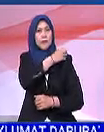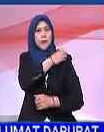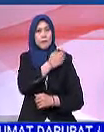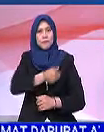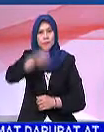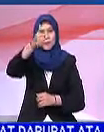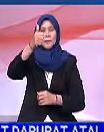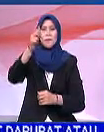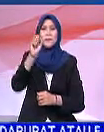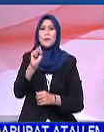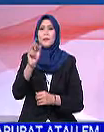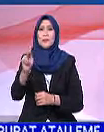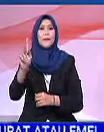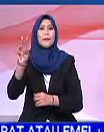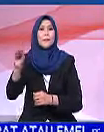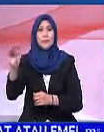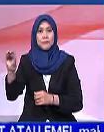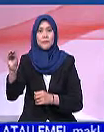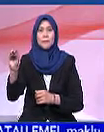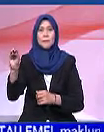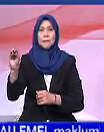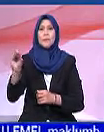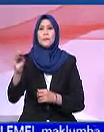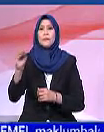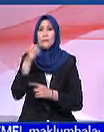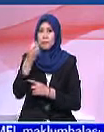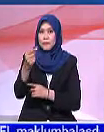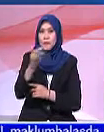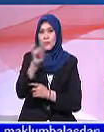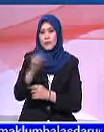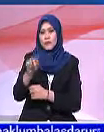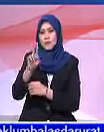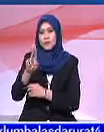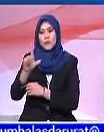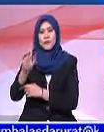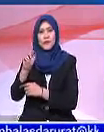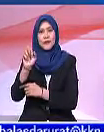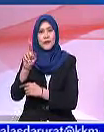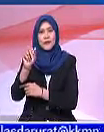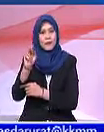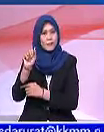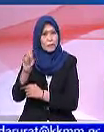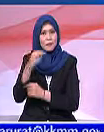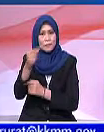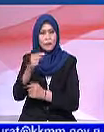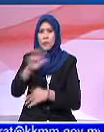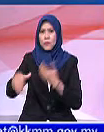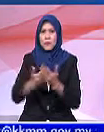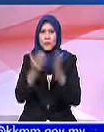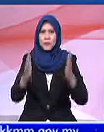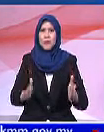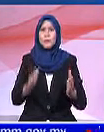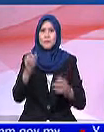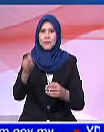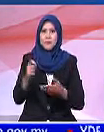Pematuhan Suruhanjaya Komunikasi dan Multimedia Malaysia SKMM Zulkarnain Muhammad Yassin, semua pihak tidak sepatutnya